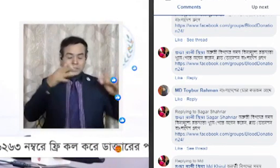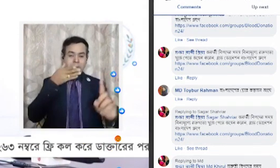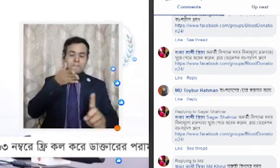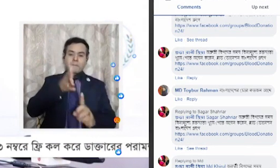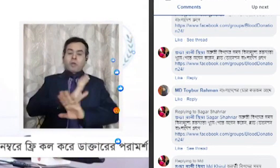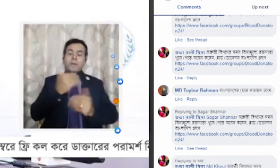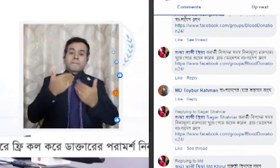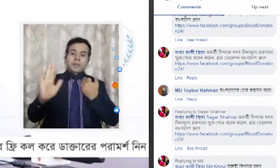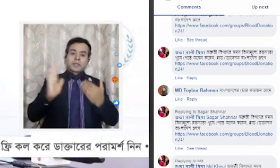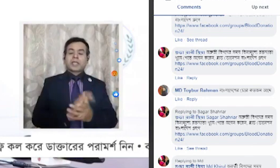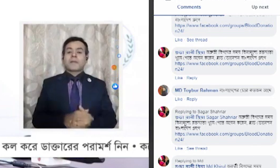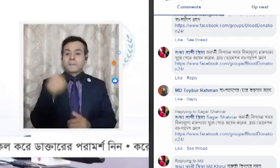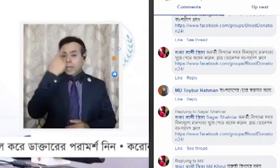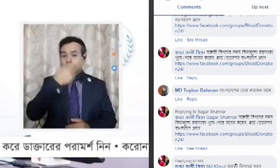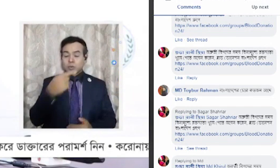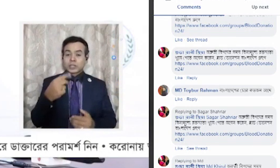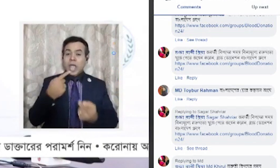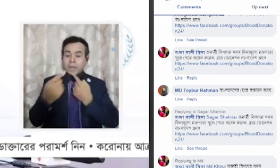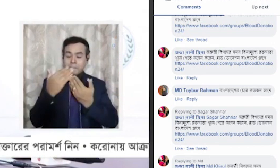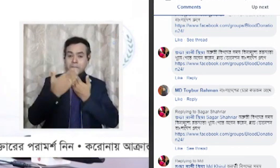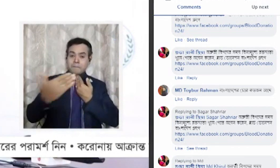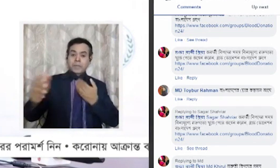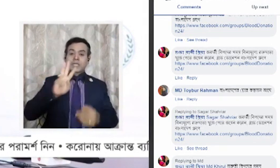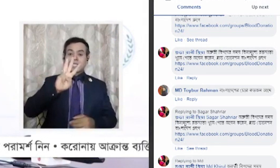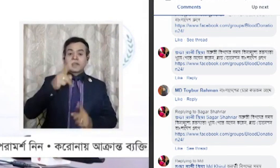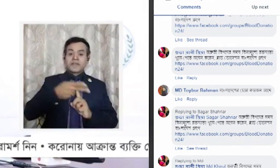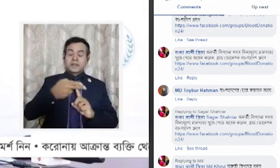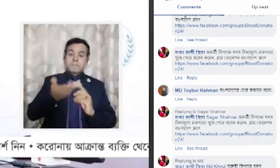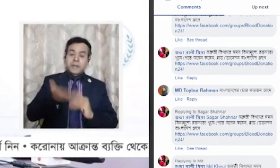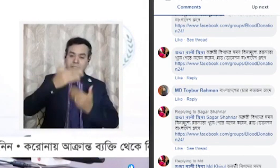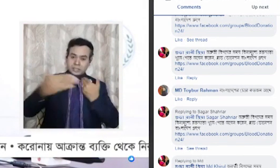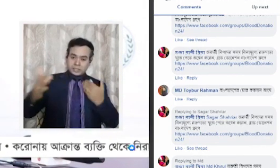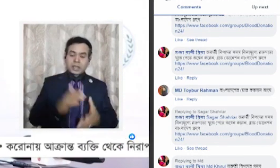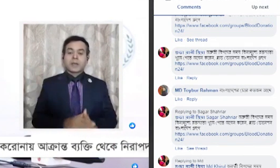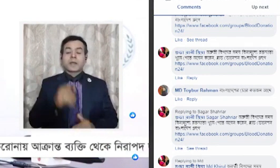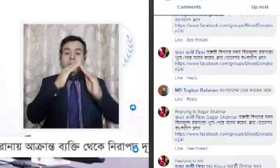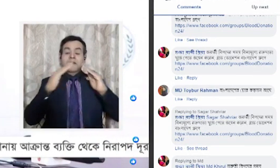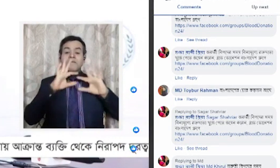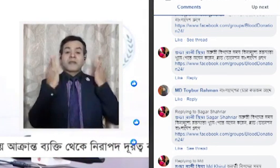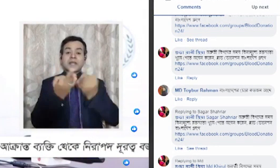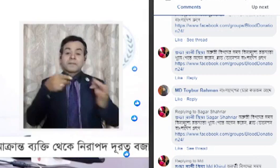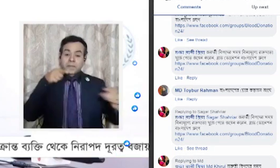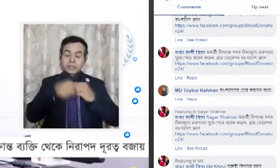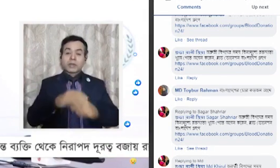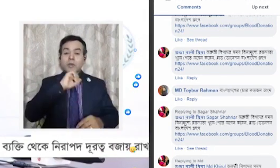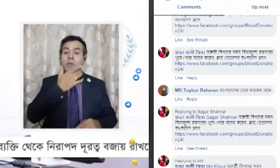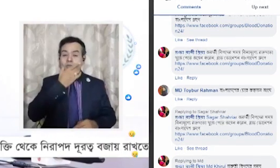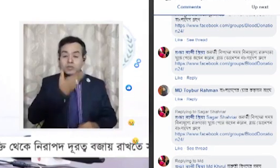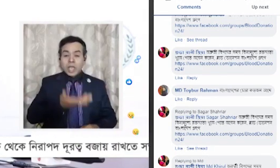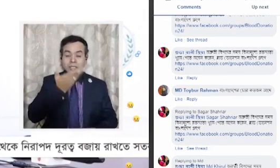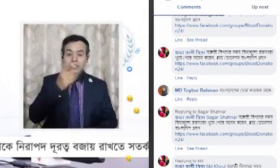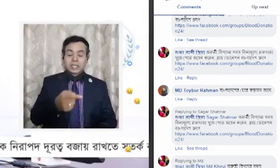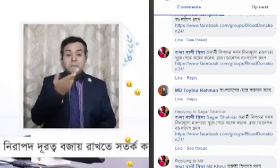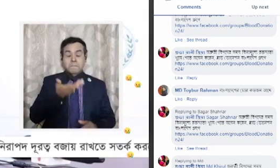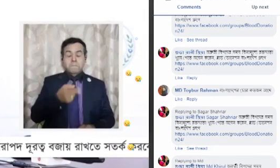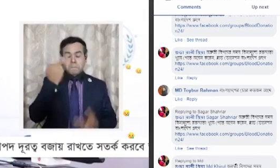ধোন এবং সামাজিক দূরত্ব এড়িয়ে চলুন, জনসমাবেশ বা জনসমাগম এড়িয়ে চলুন। যারা বয়োবৃদ্ধ আছেন